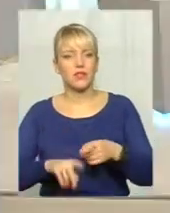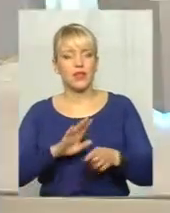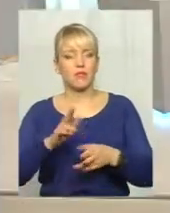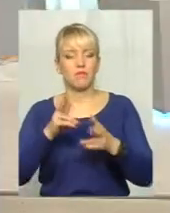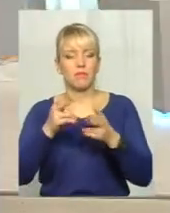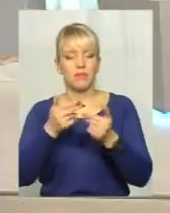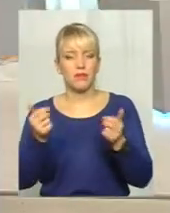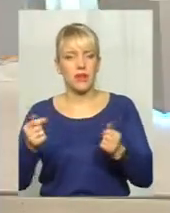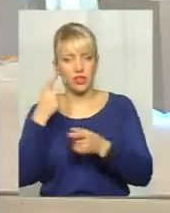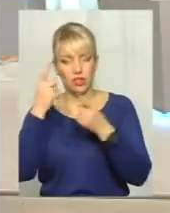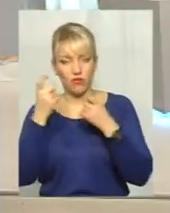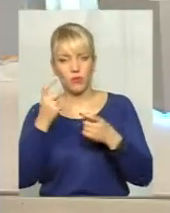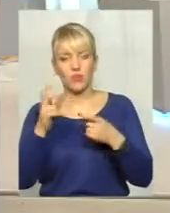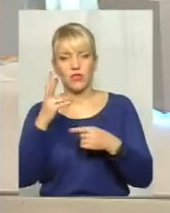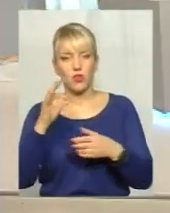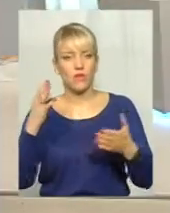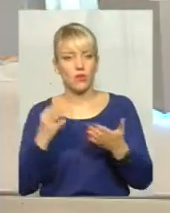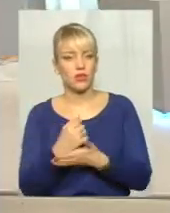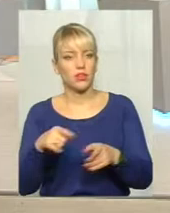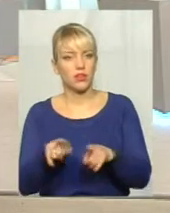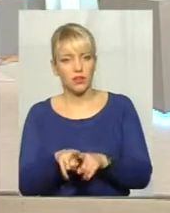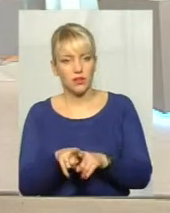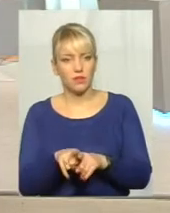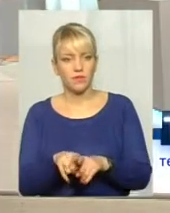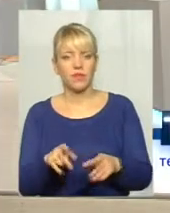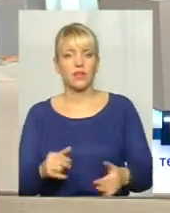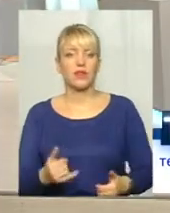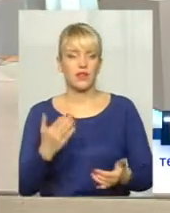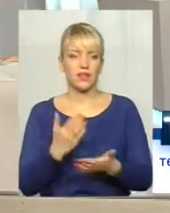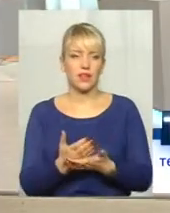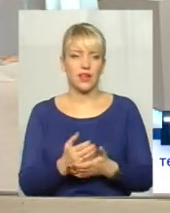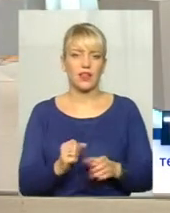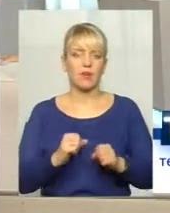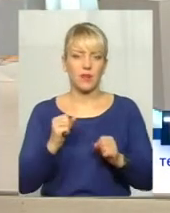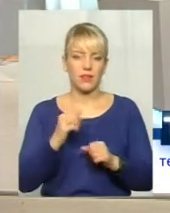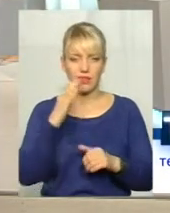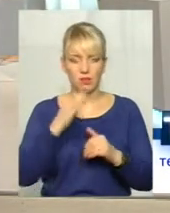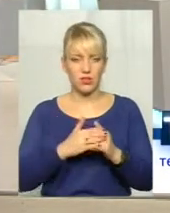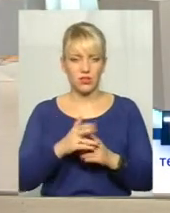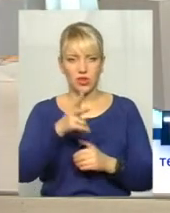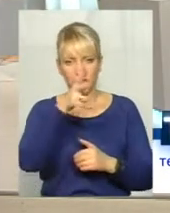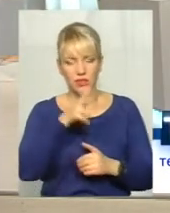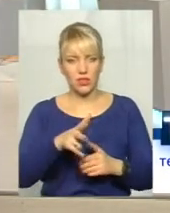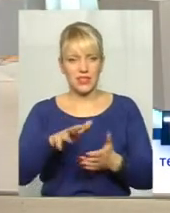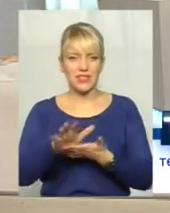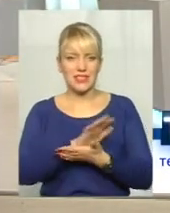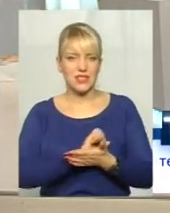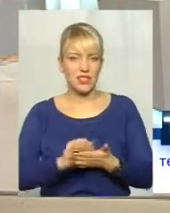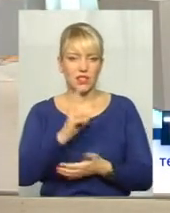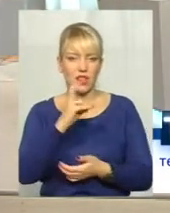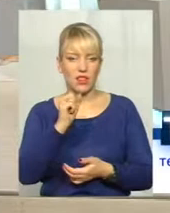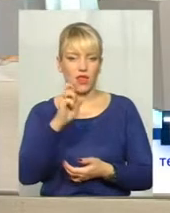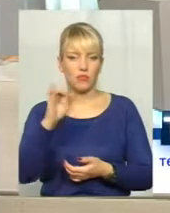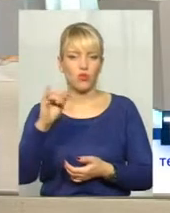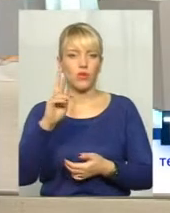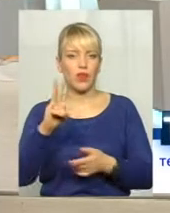інформація, але в наших колах ходить, що є намагання у найближчий квартал, тобто знищити НАБУ абсолютно як